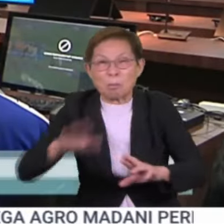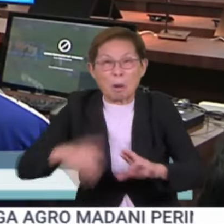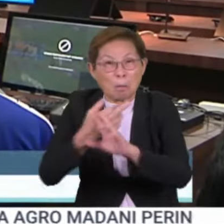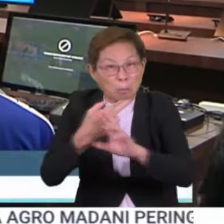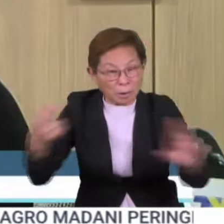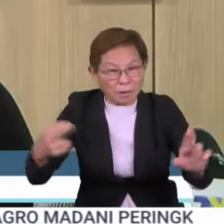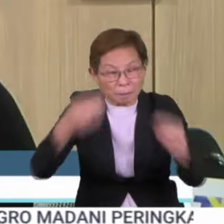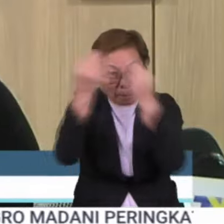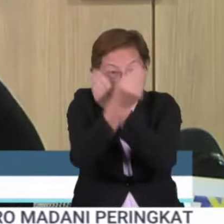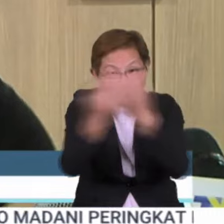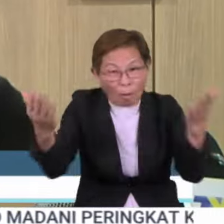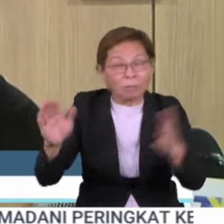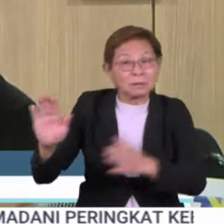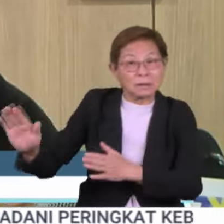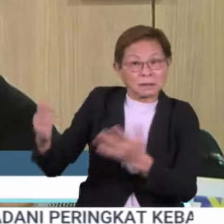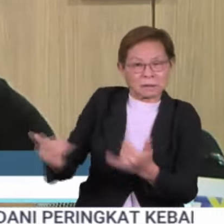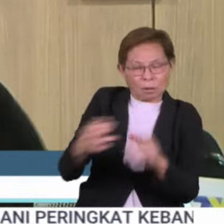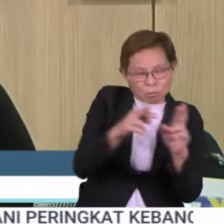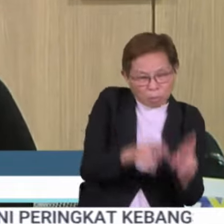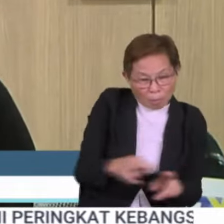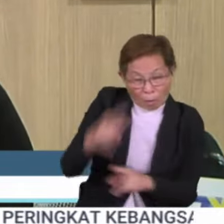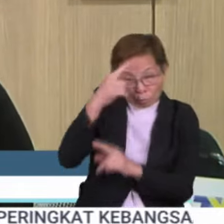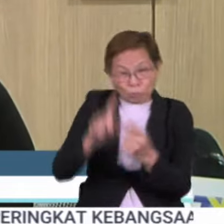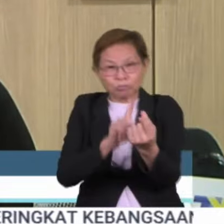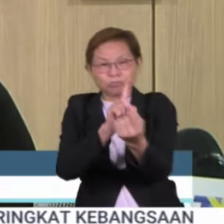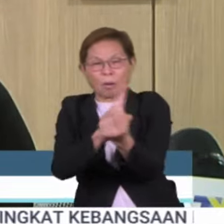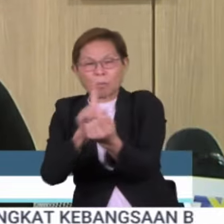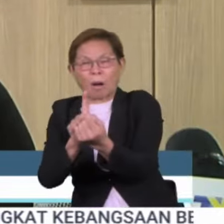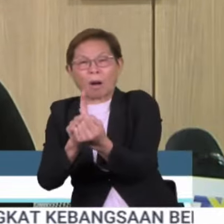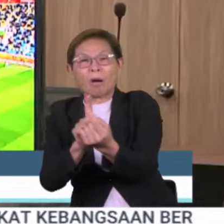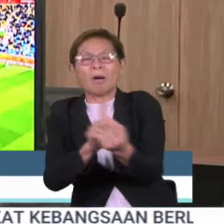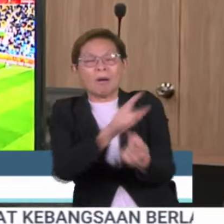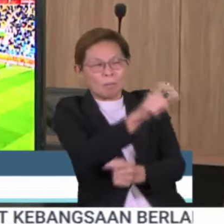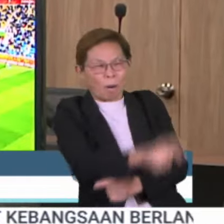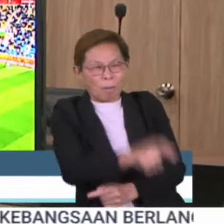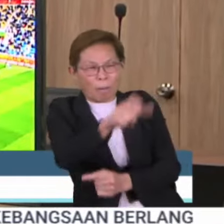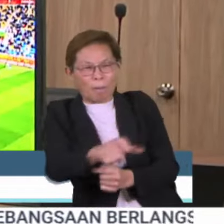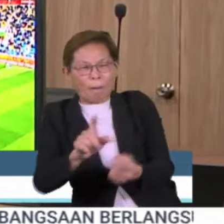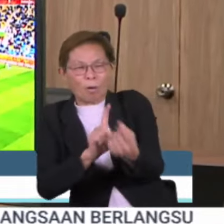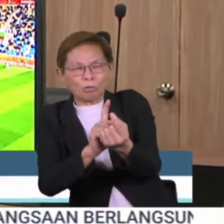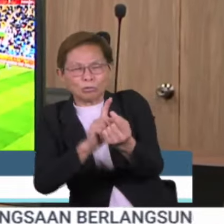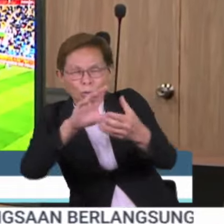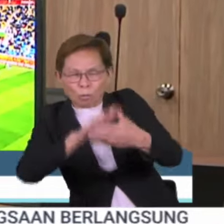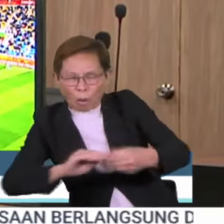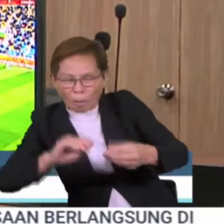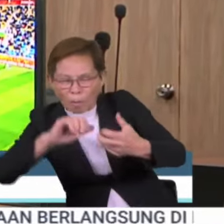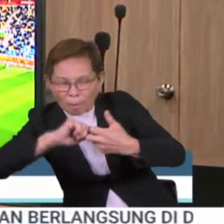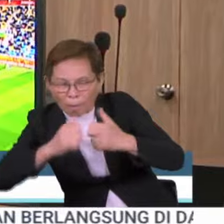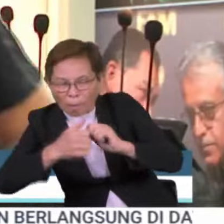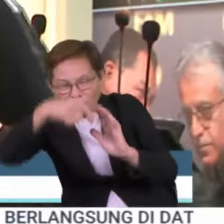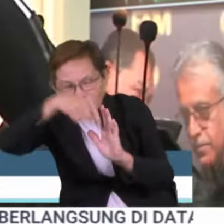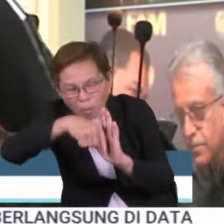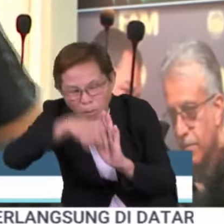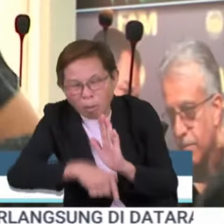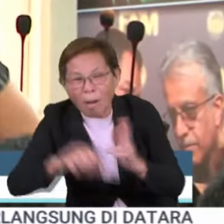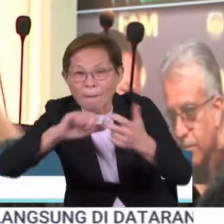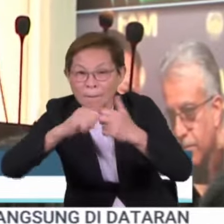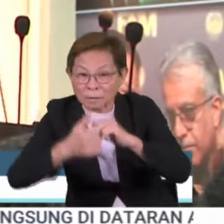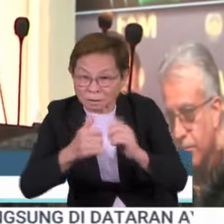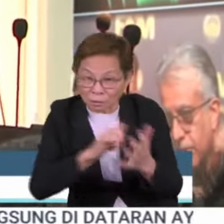Beliau juga memalukan pihaknya sedang merancang untuk bertemu dengan beberapa PH bagi memperhalusi masalah pencernaan